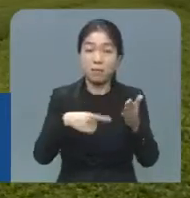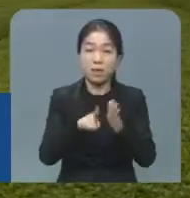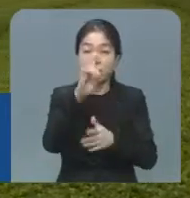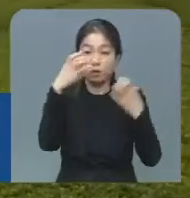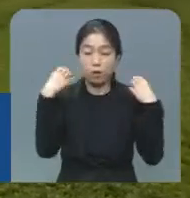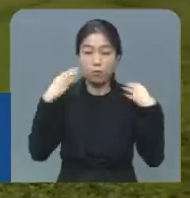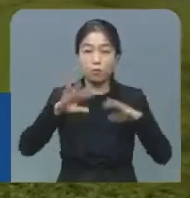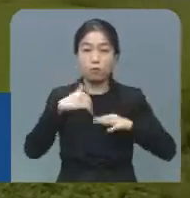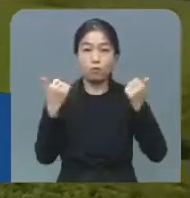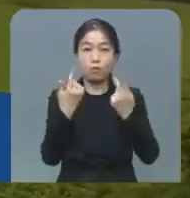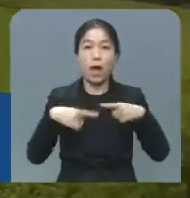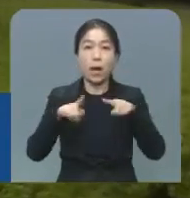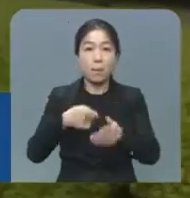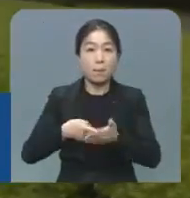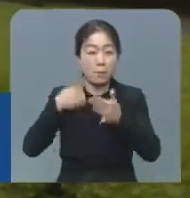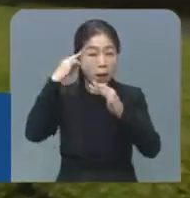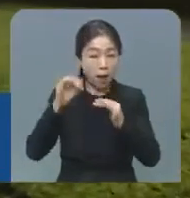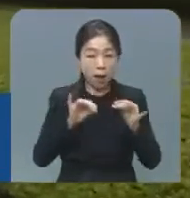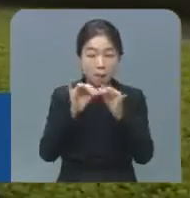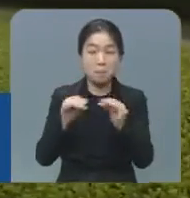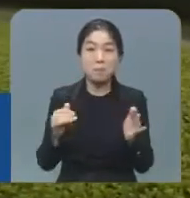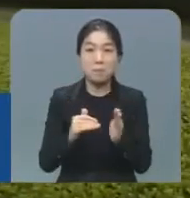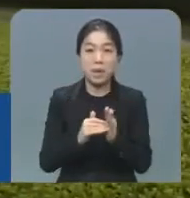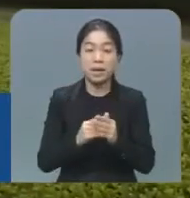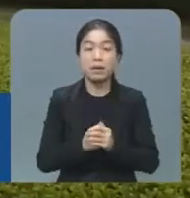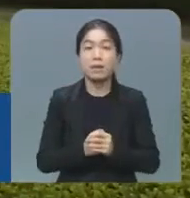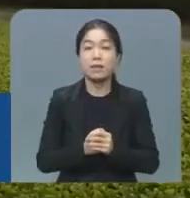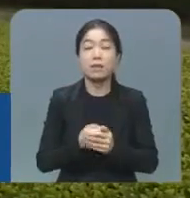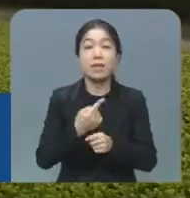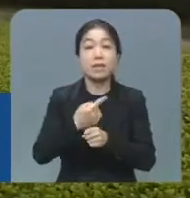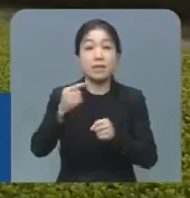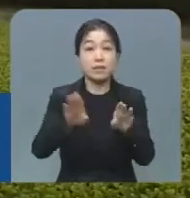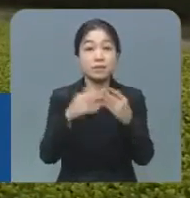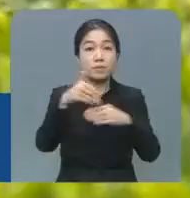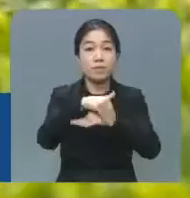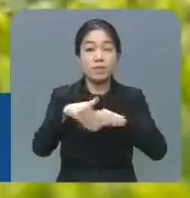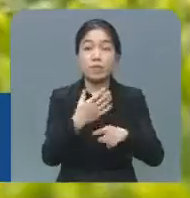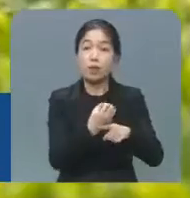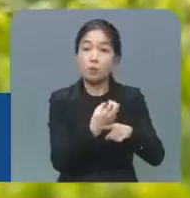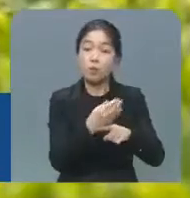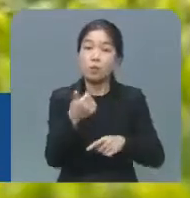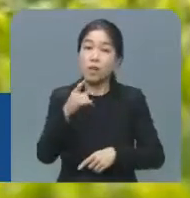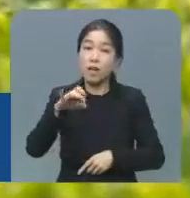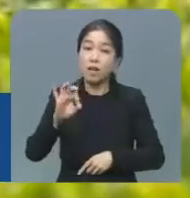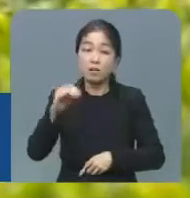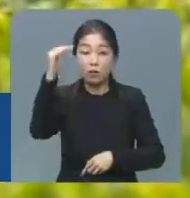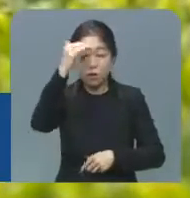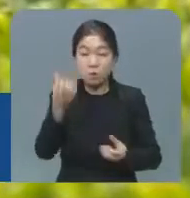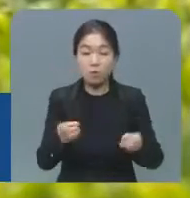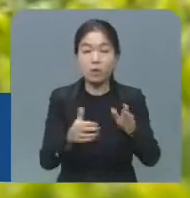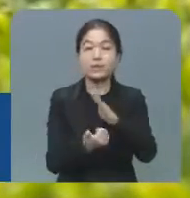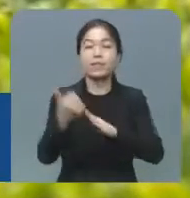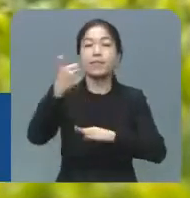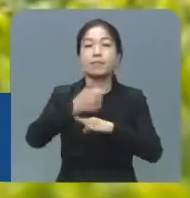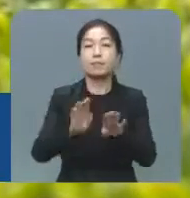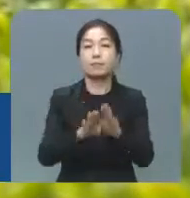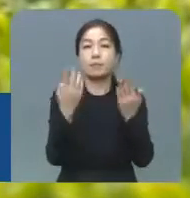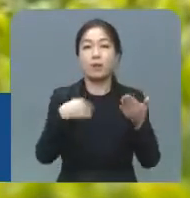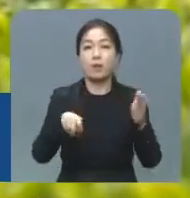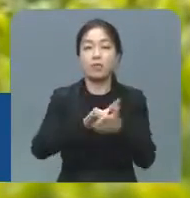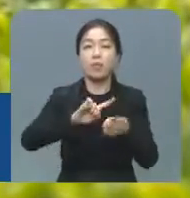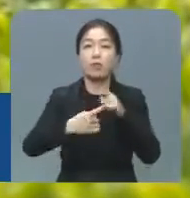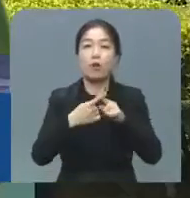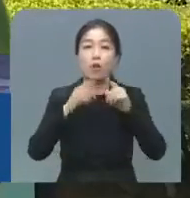공동 거니 하자는 데 공감대를 형성했습니다 또 내년 개최 예정인 보성 하동 엑스포 2 의 성공적인 추진을 위해 서로